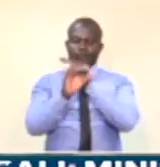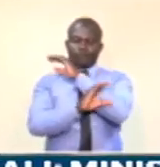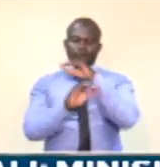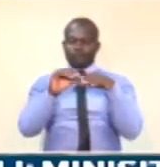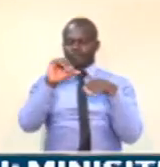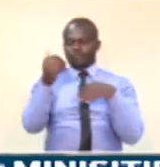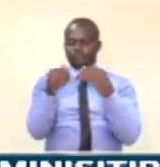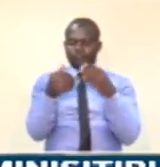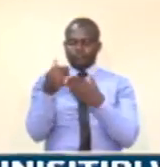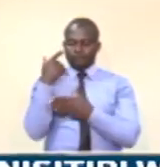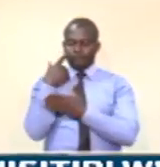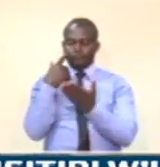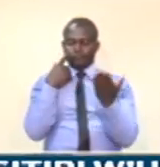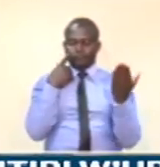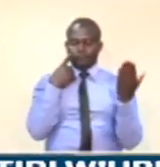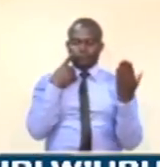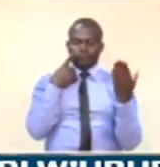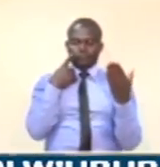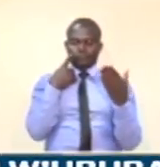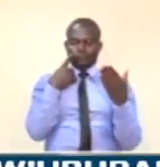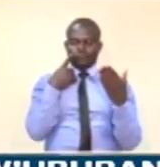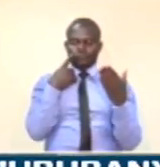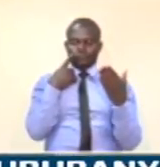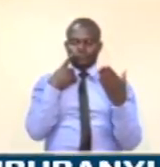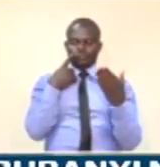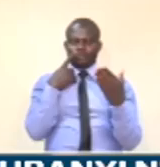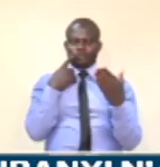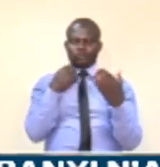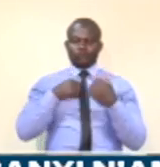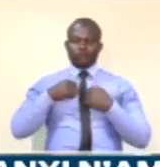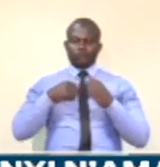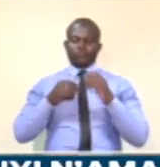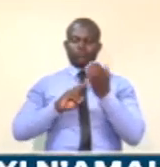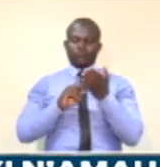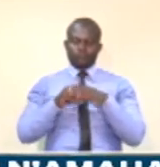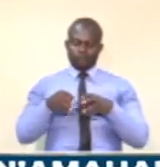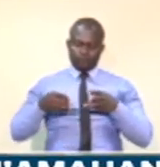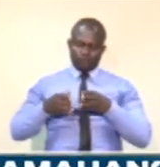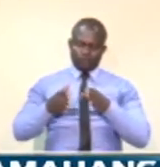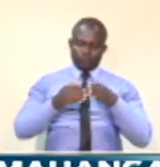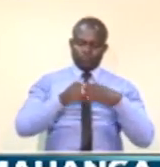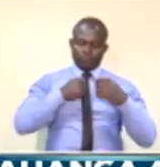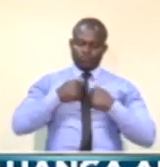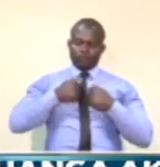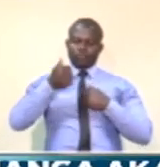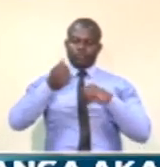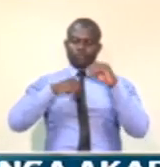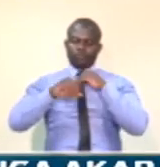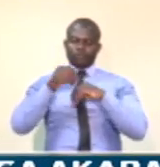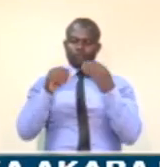byo muri Aziya. U Rwanda rero bakaba barukoresha nk'inzira. U Rwanda ntabwo ariho ibi